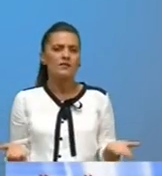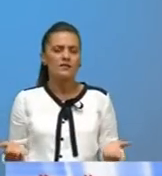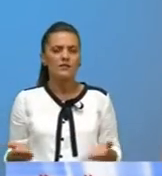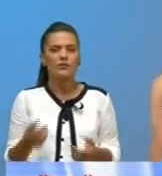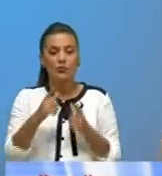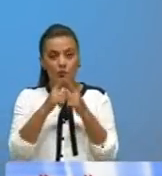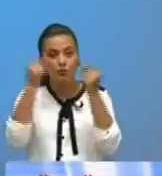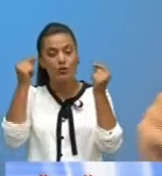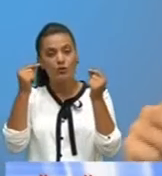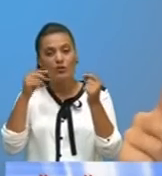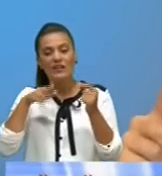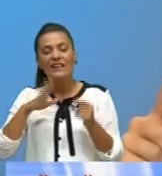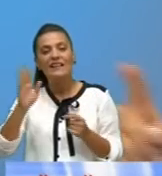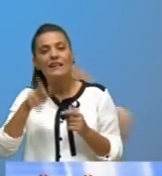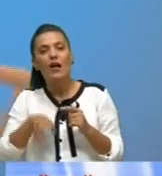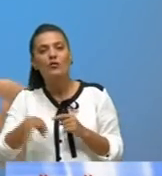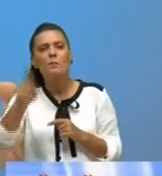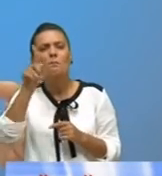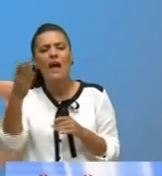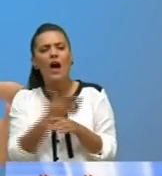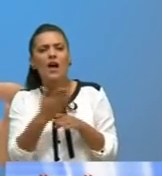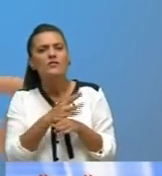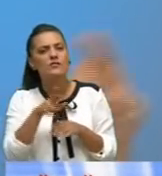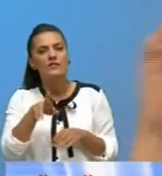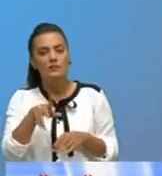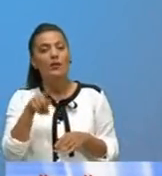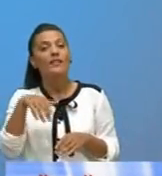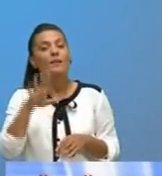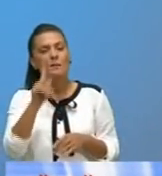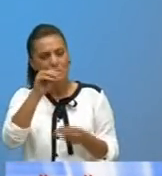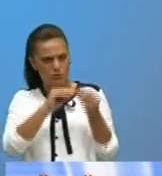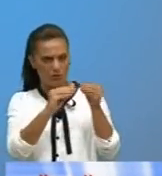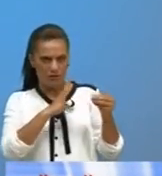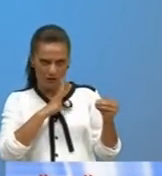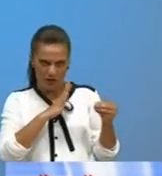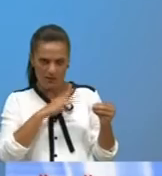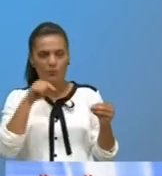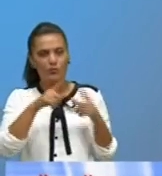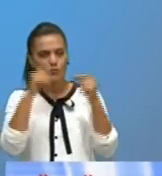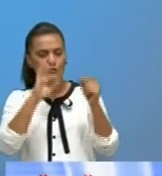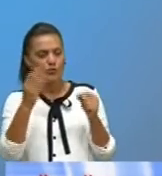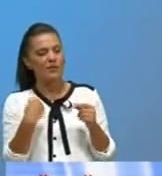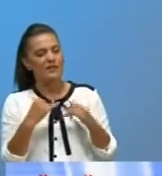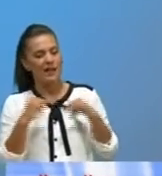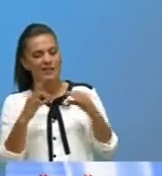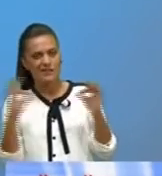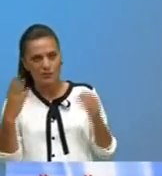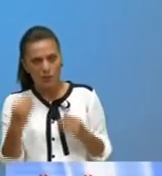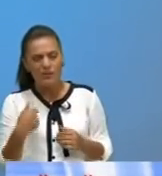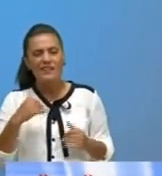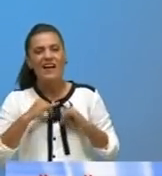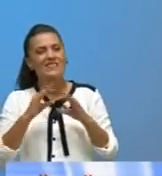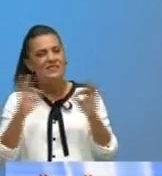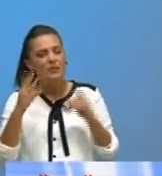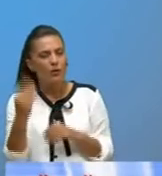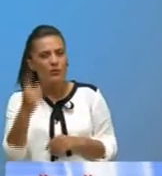aslında mutluluğa giden yolda bir araç. Tabii ki. Öyle tabii, değil mi? Tabii. Bir sorun var. Mutsuz olduk, rahatsız olduk ve rahatsız olduğumuz